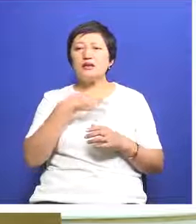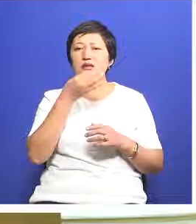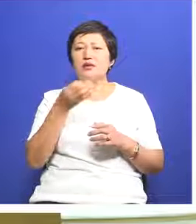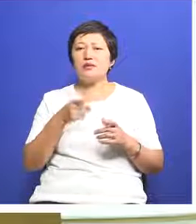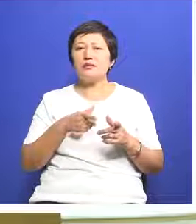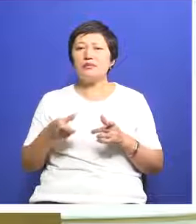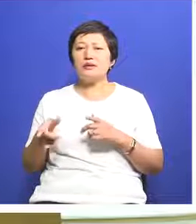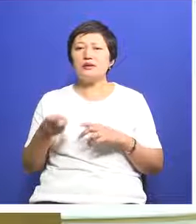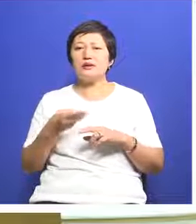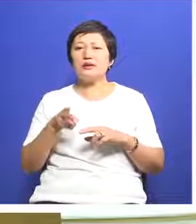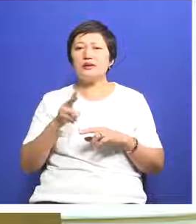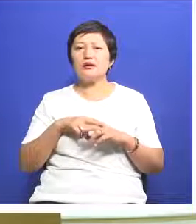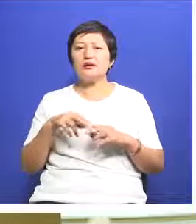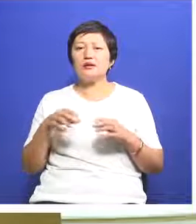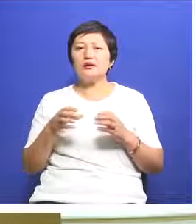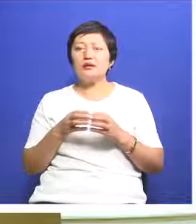берілген.